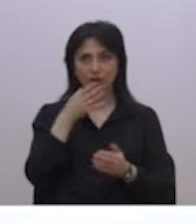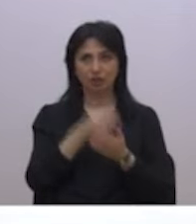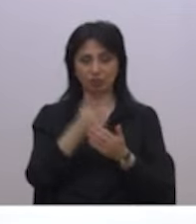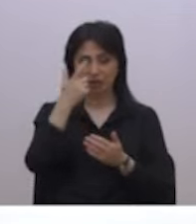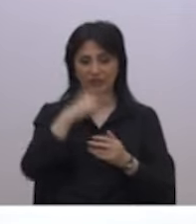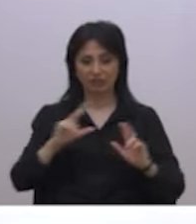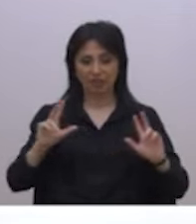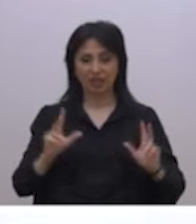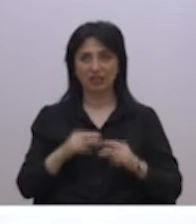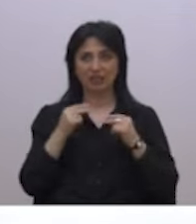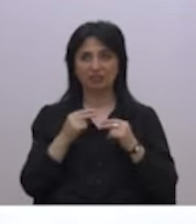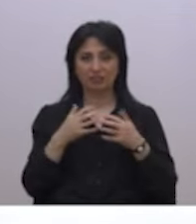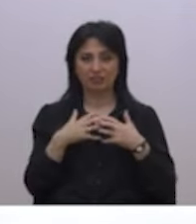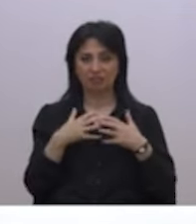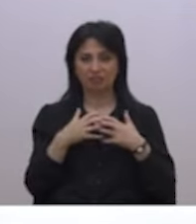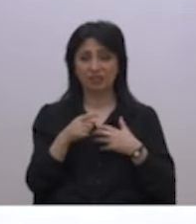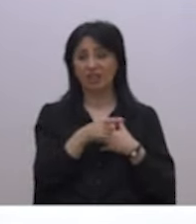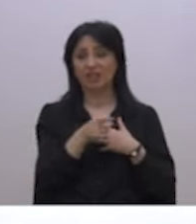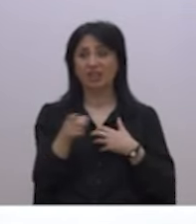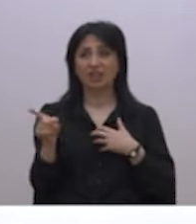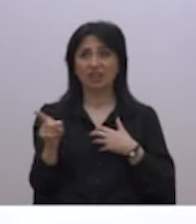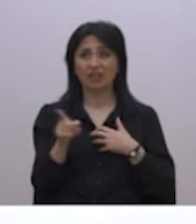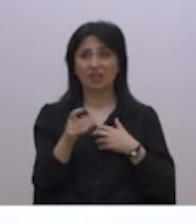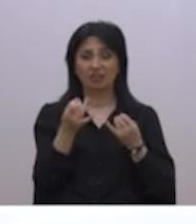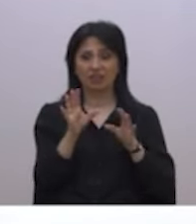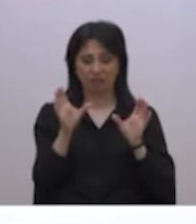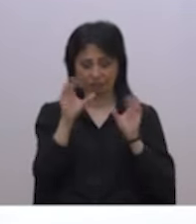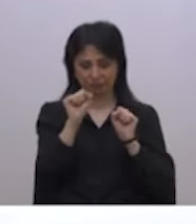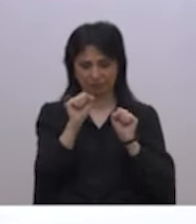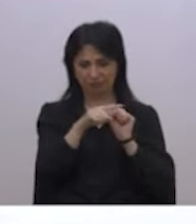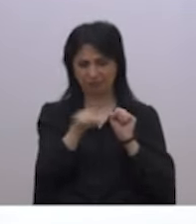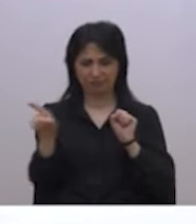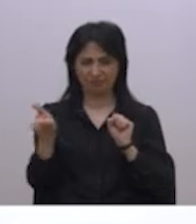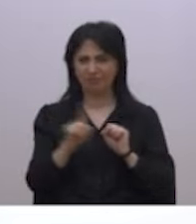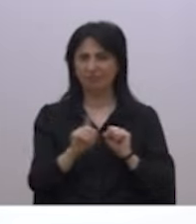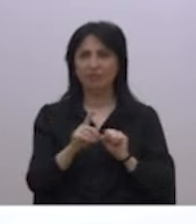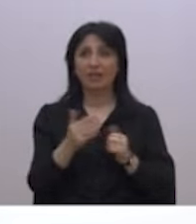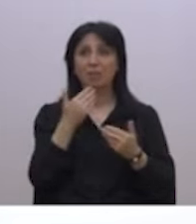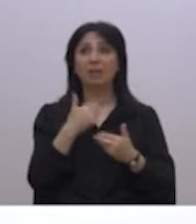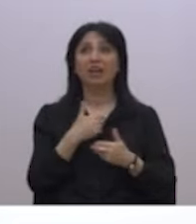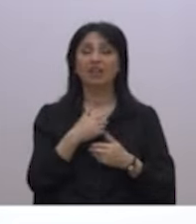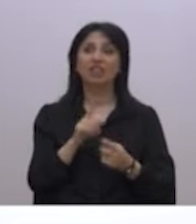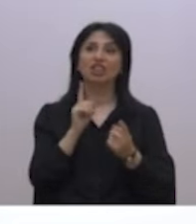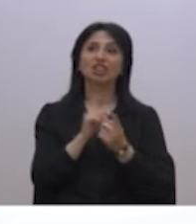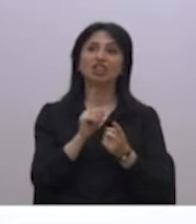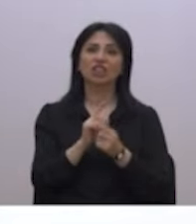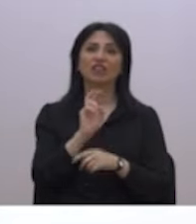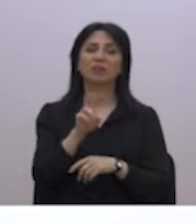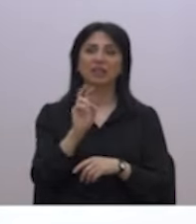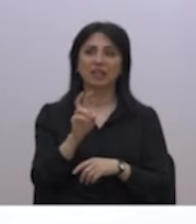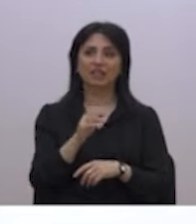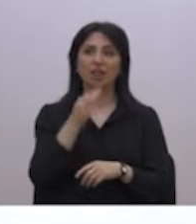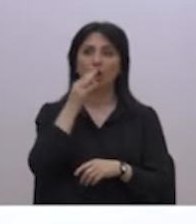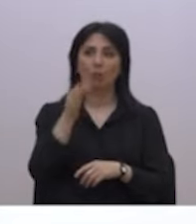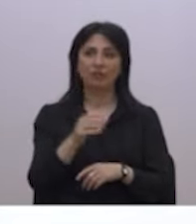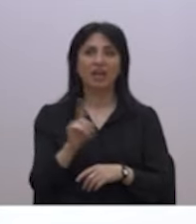თავის გადასარჩენად იზრუნებს. თქვენ მას არ აინტერესებთ. და რომ ეკითხებით ეხლა შეხვედრებზე, რომ დადიხართ და